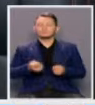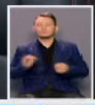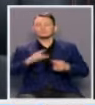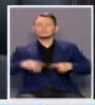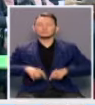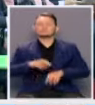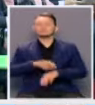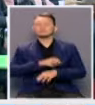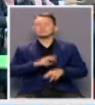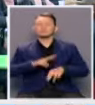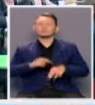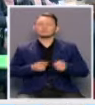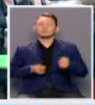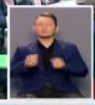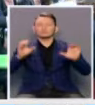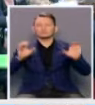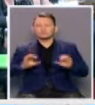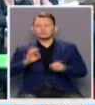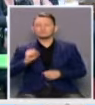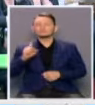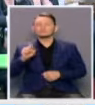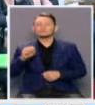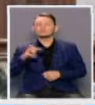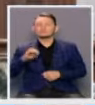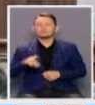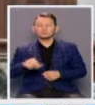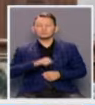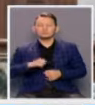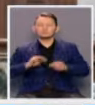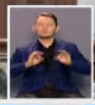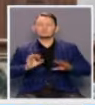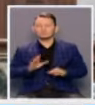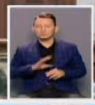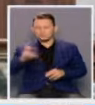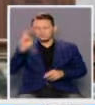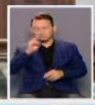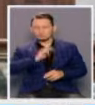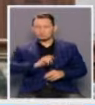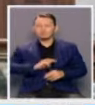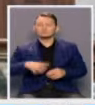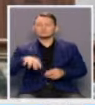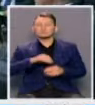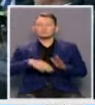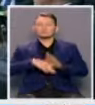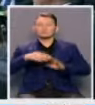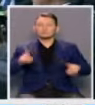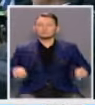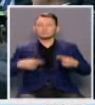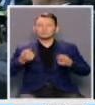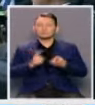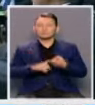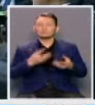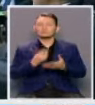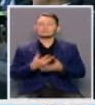іс-қимыл департаментінің әдеп жөніндегі уәкілі Азамат Айманакумовтың айтуынша, мемлекеттік қызметшілердің оң имиджін қалыптастыру және